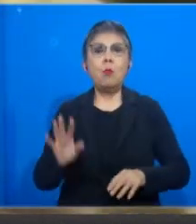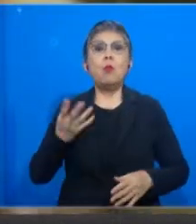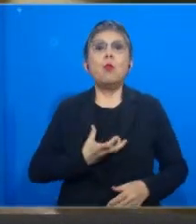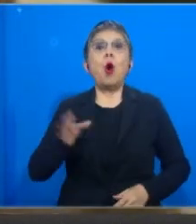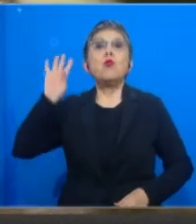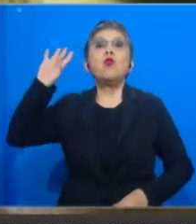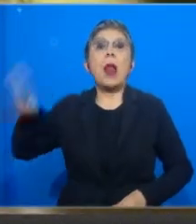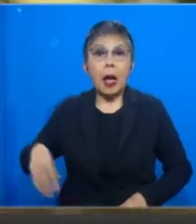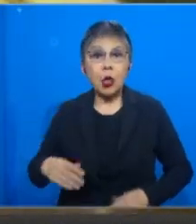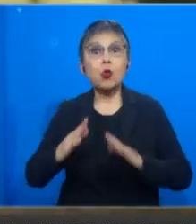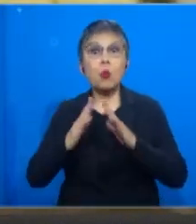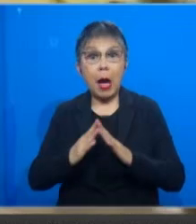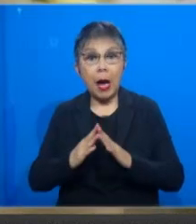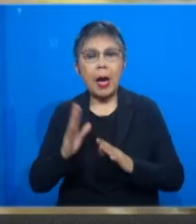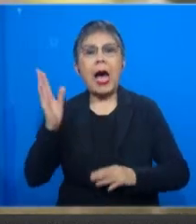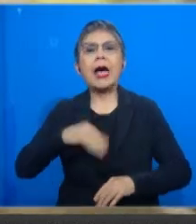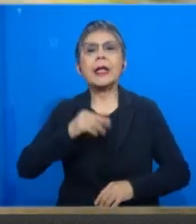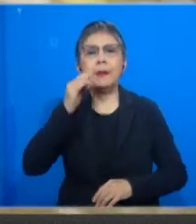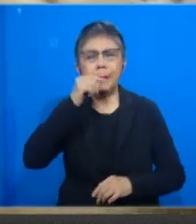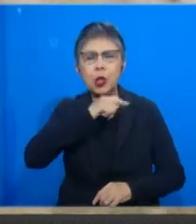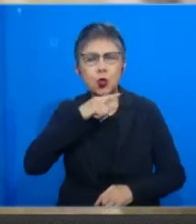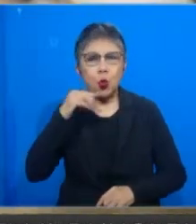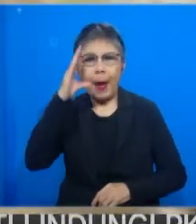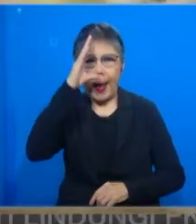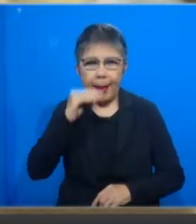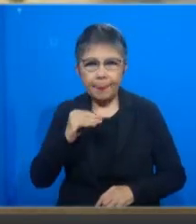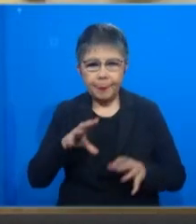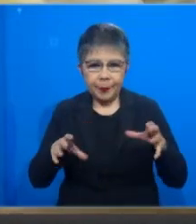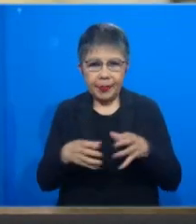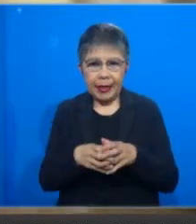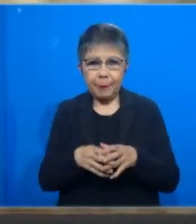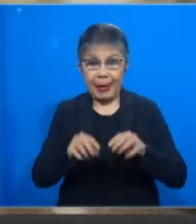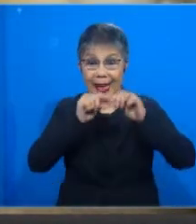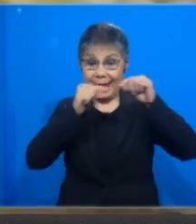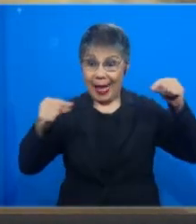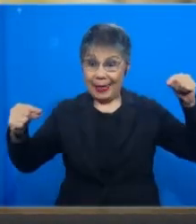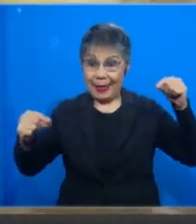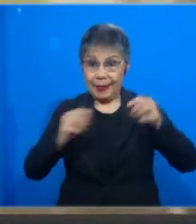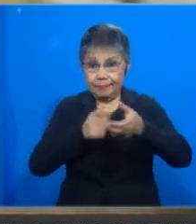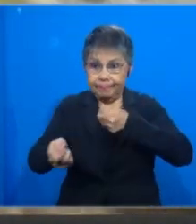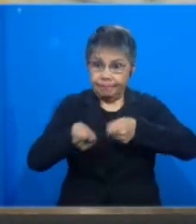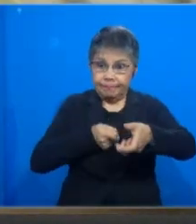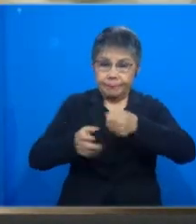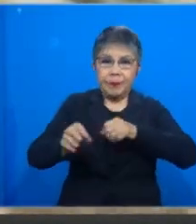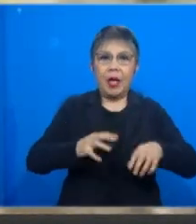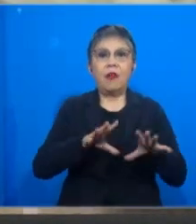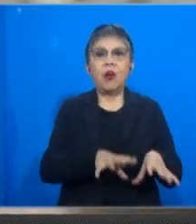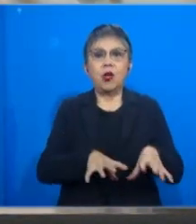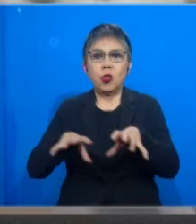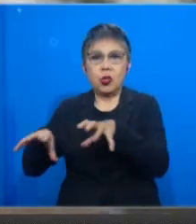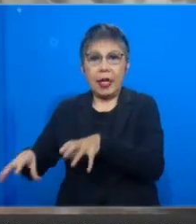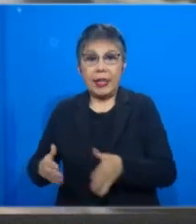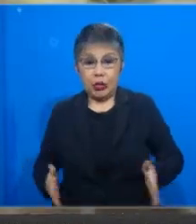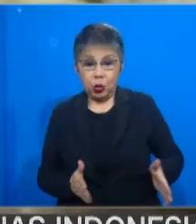usai berkebun pada Minggu malam. Tim Basarnas Cilacap menggunakan teknik tali temali khusus mengevakuasi korban dari seberang